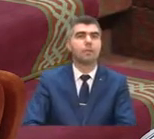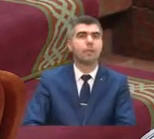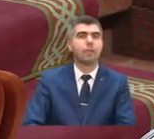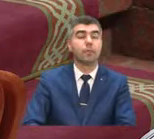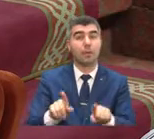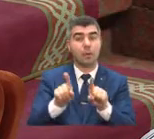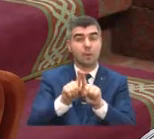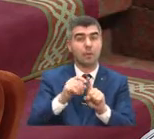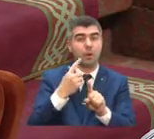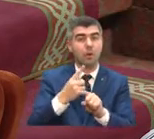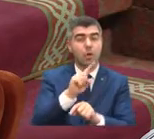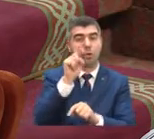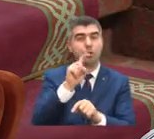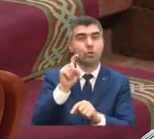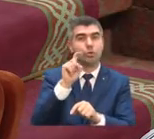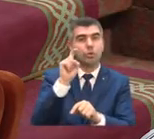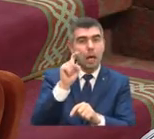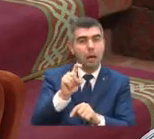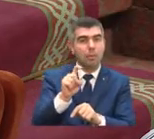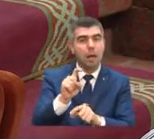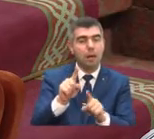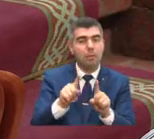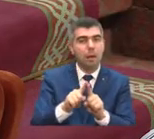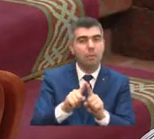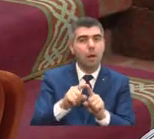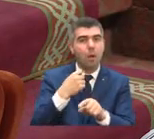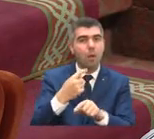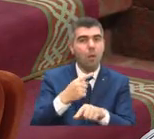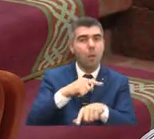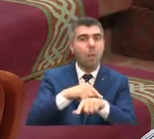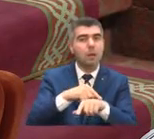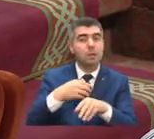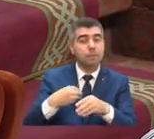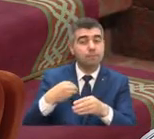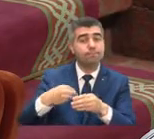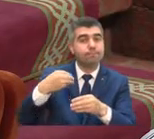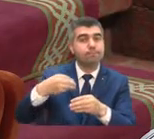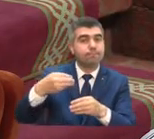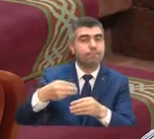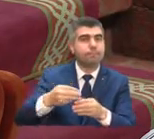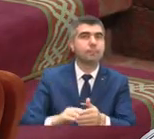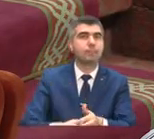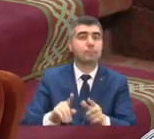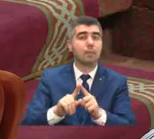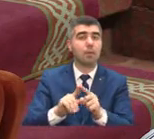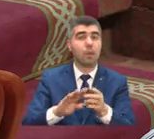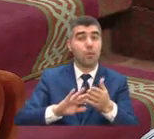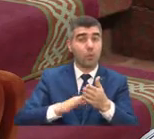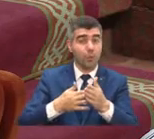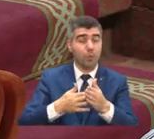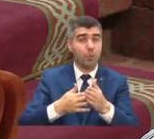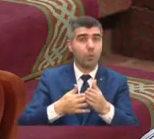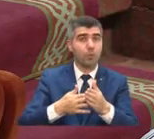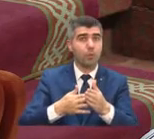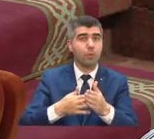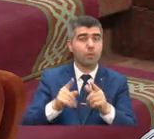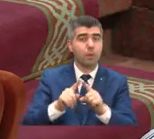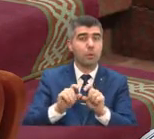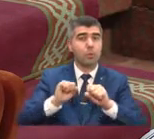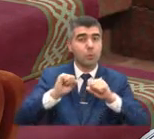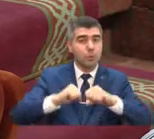المتطلبات ديال الجماعات الترابية تزيد في الوقت، لكن مع الأسف ما كاينش إمكانيات بأننا نستجبوه